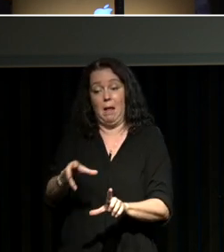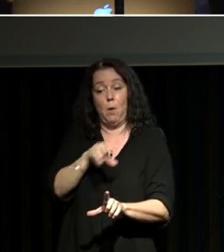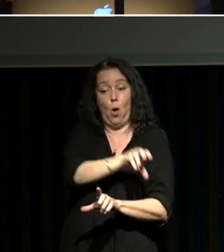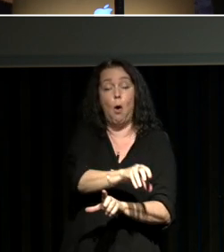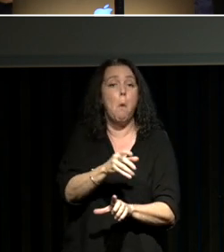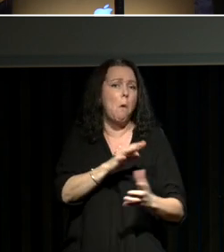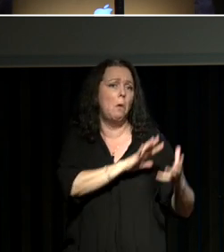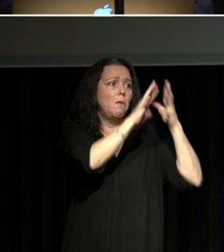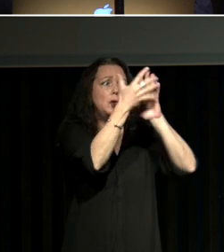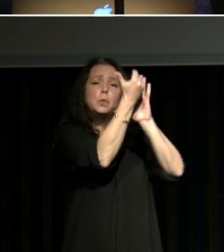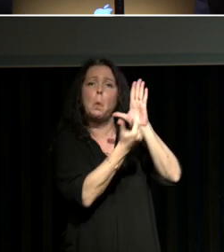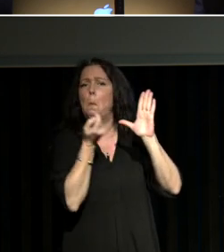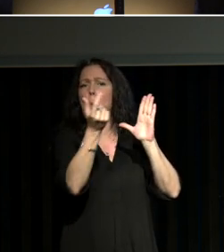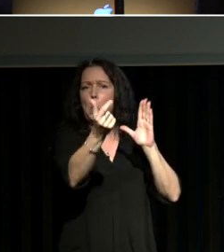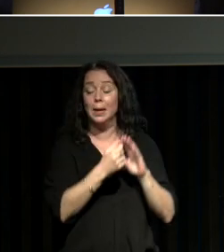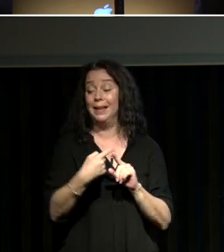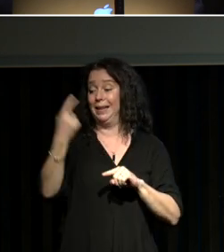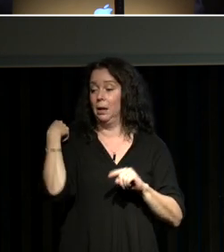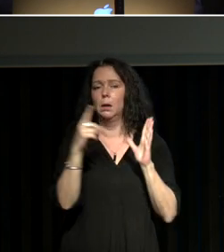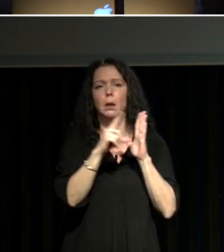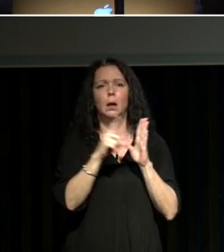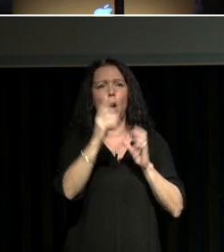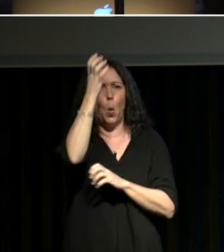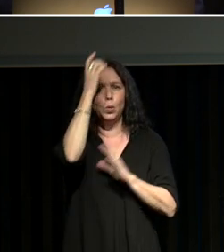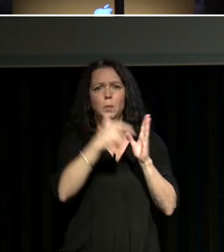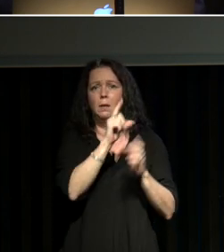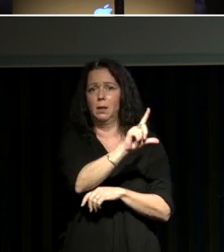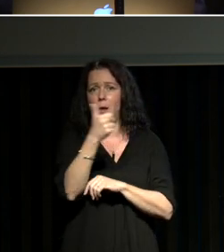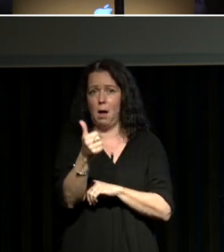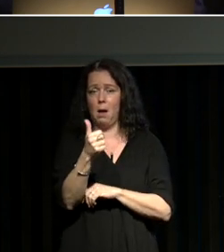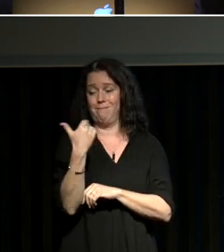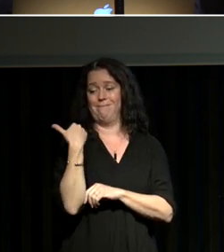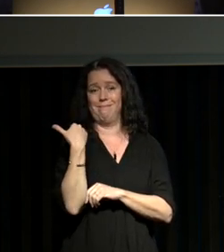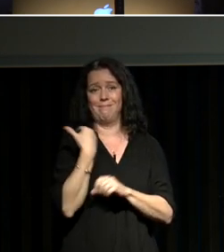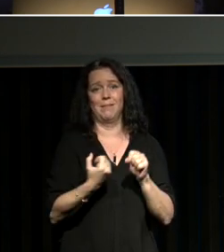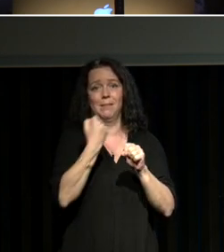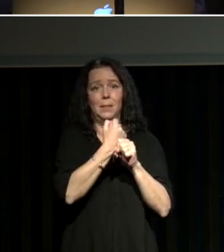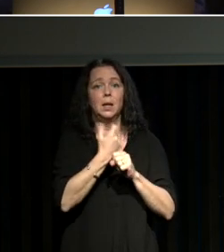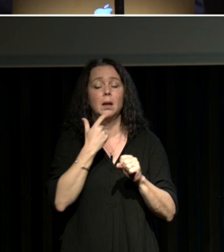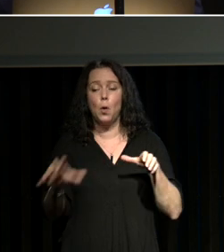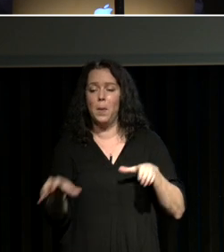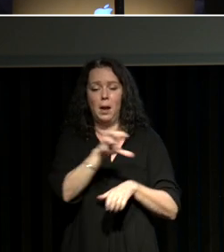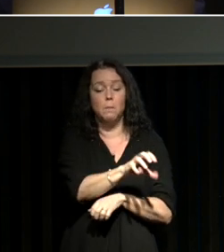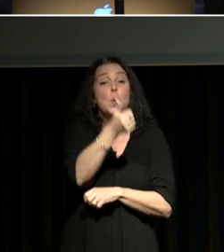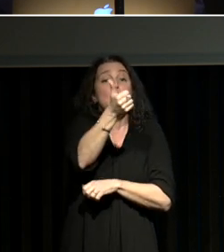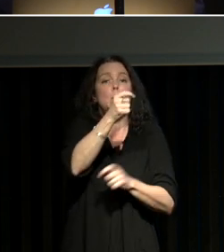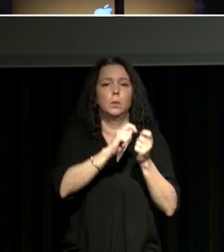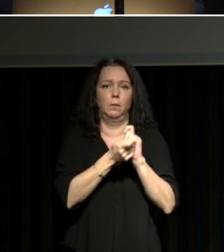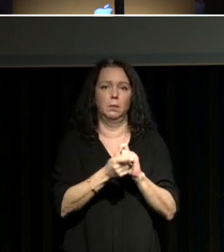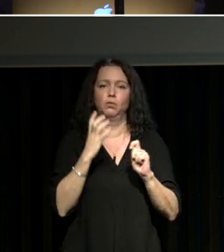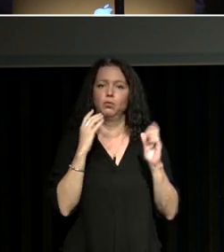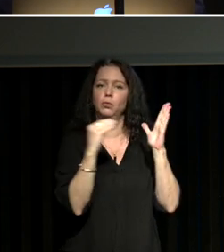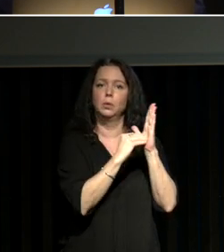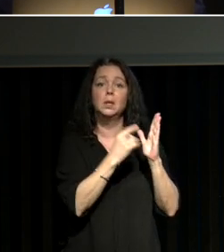d'évolution. La dernière loi, elle date d'août 2021. En ce qui concerne le prélèvement, il y a eu une seule modification. C'est